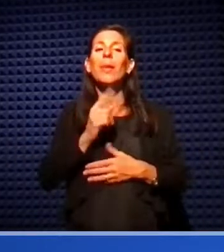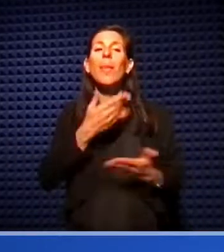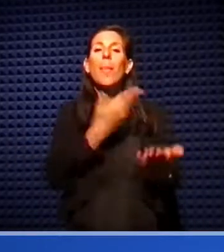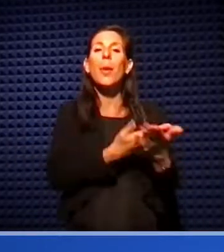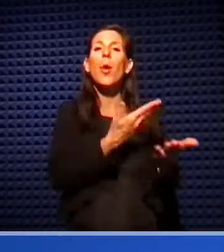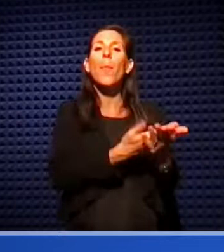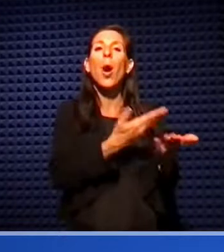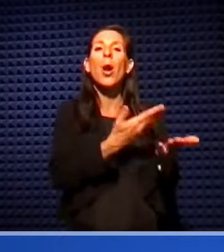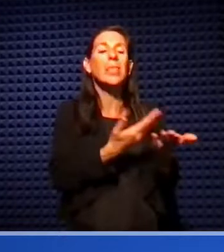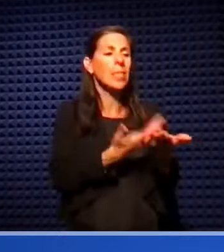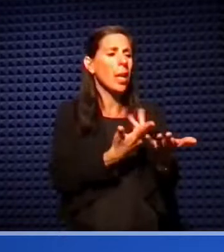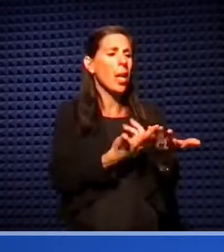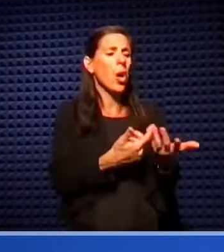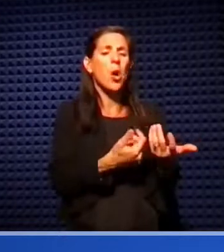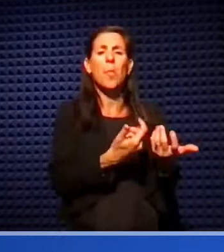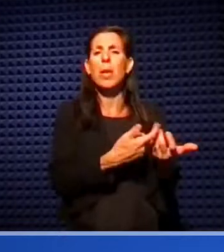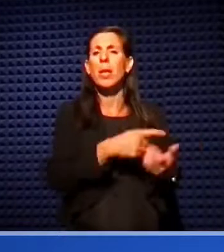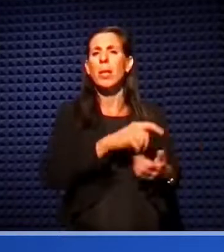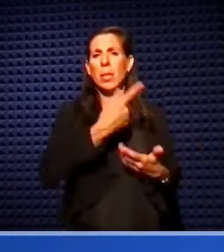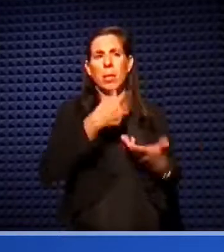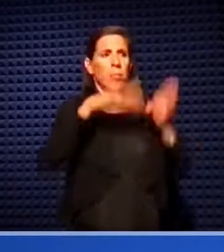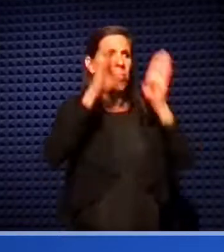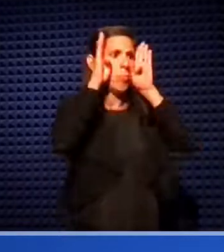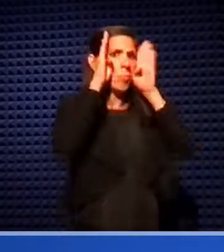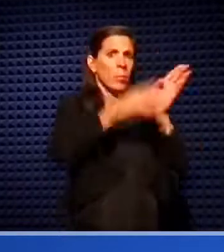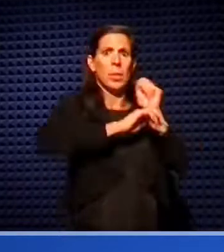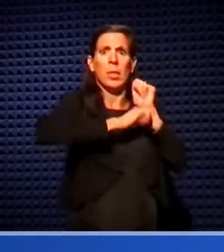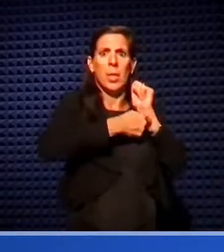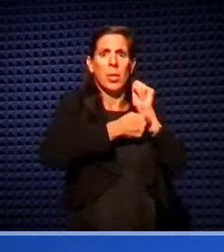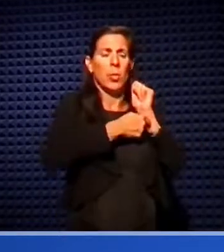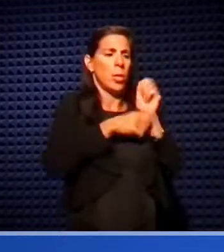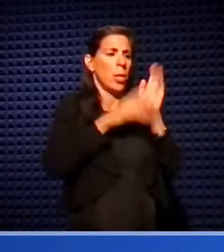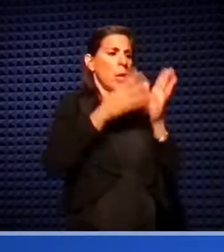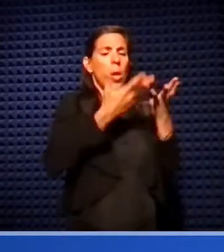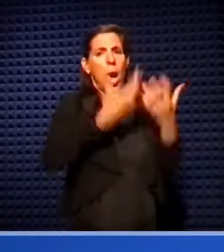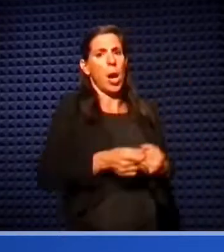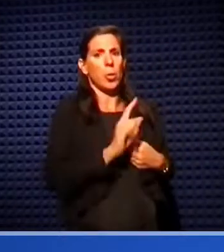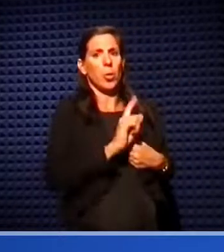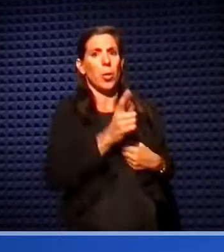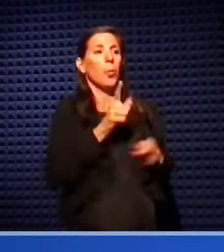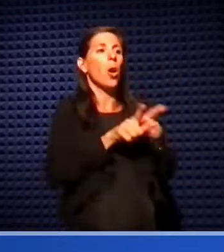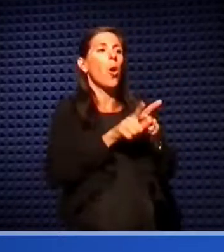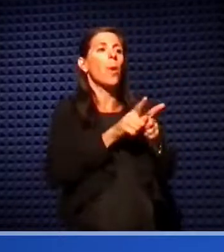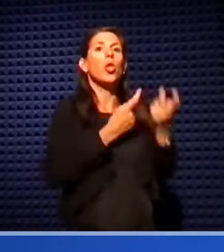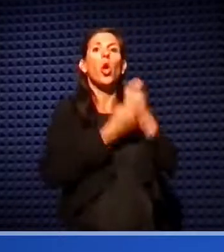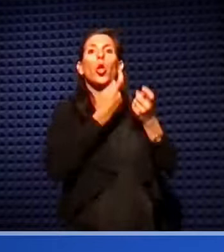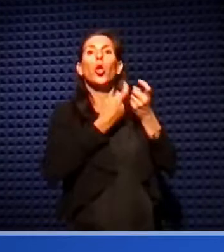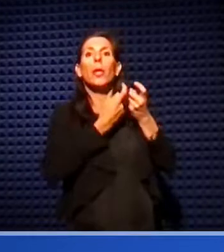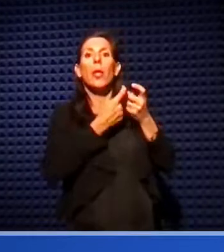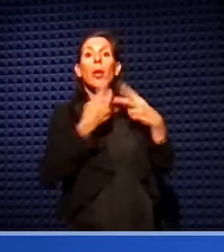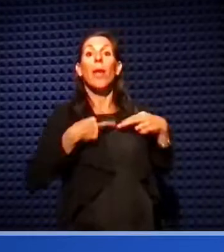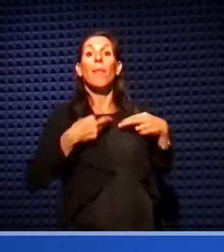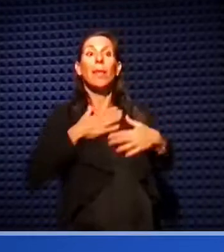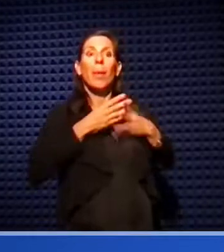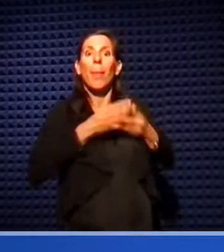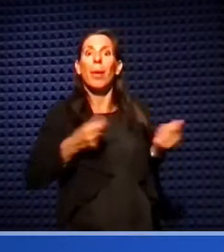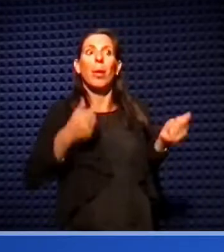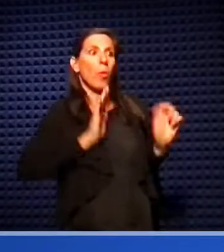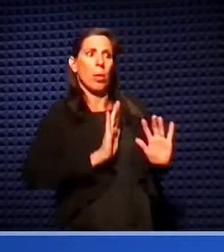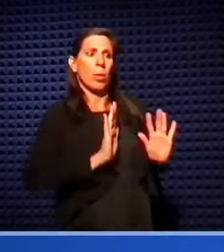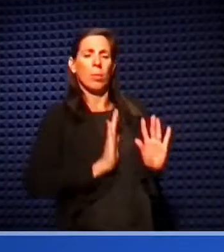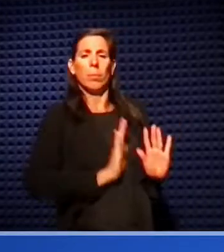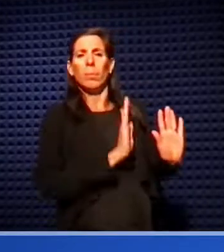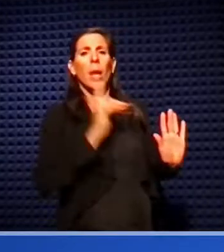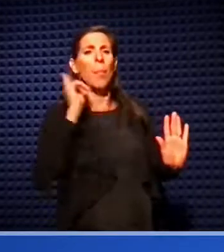فس قدس كحج خمز عي حج خمز فتسم بر حلو فايكونا تكم زلو أباخاتكم حيلي زغبرة يكونون زبلوم زولو زغبري